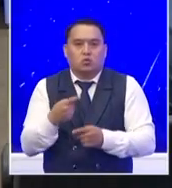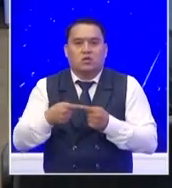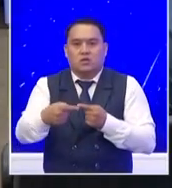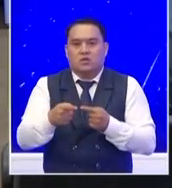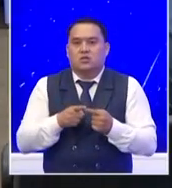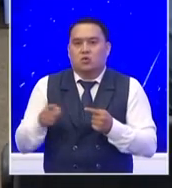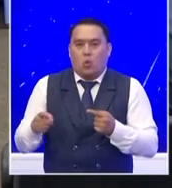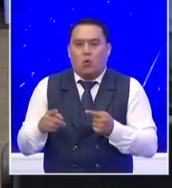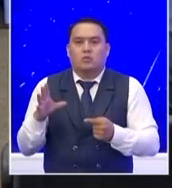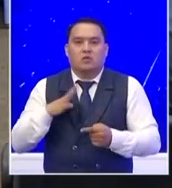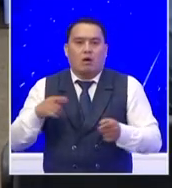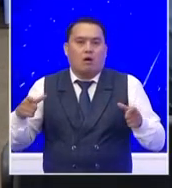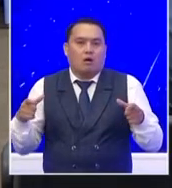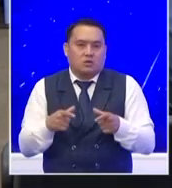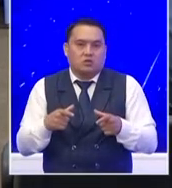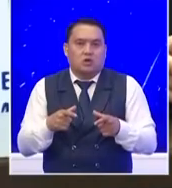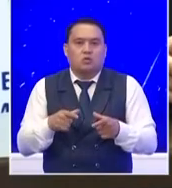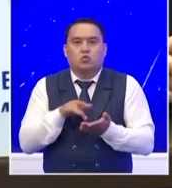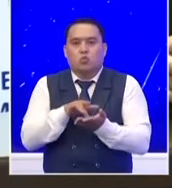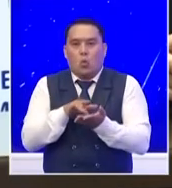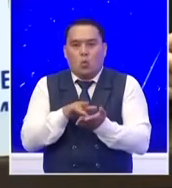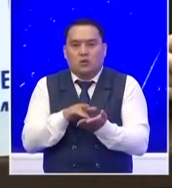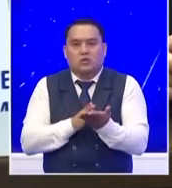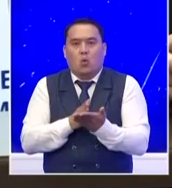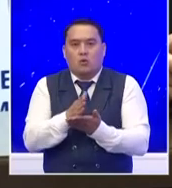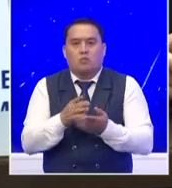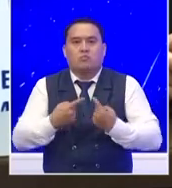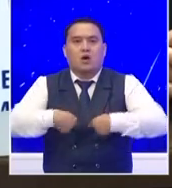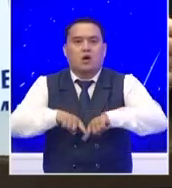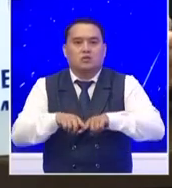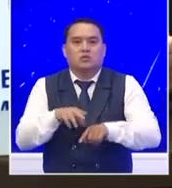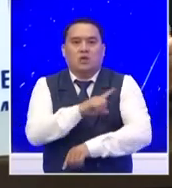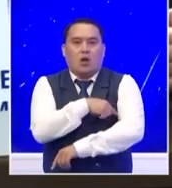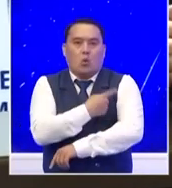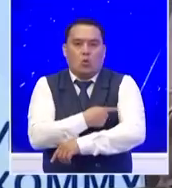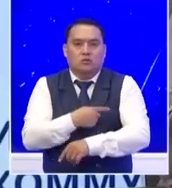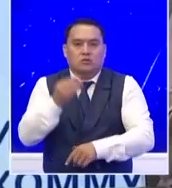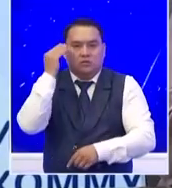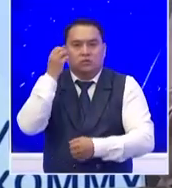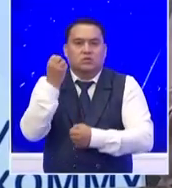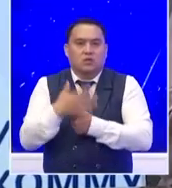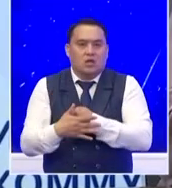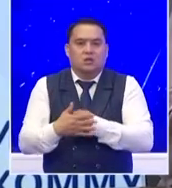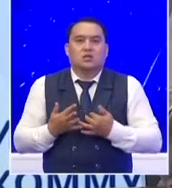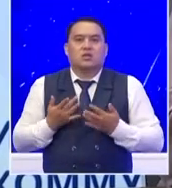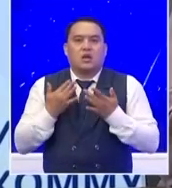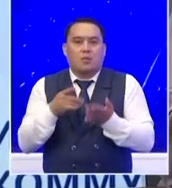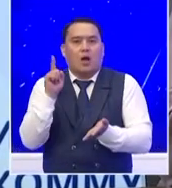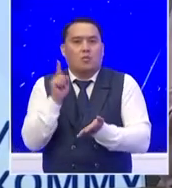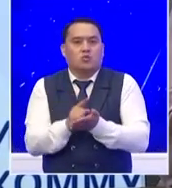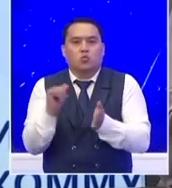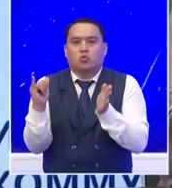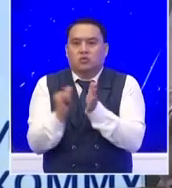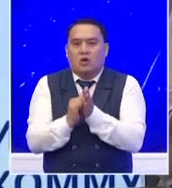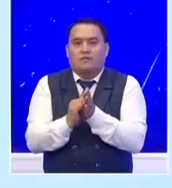дистанцирования. Коснулись ограничительные меры и туристическую отрасль. На базах отдыха и санаторно-курортных центрах требуется обязательная